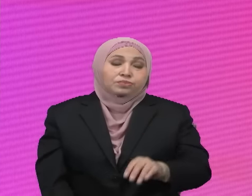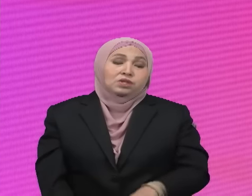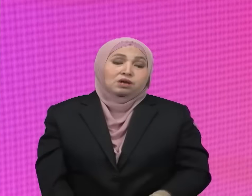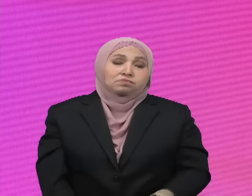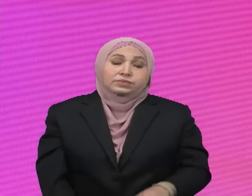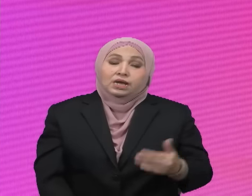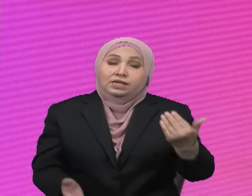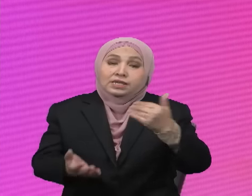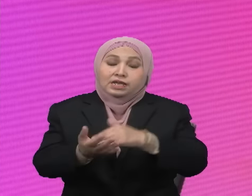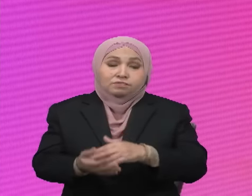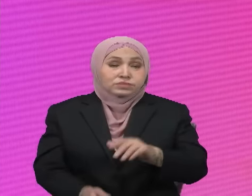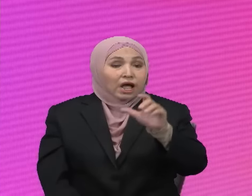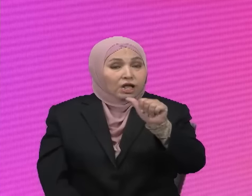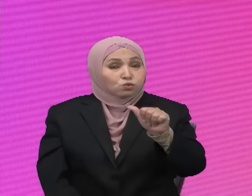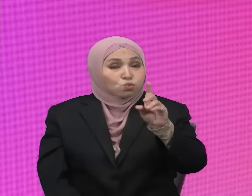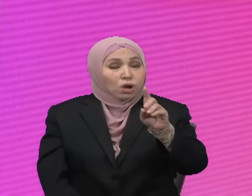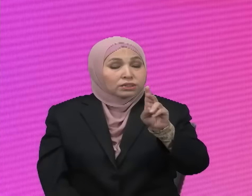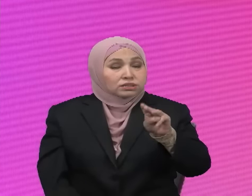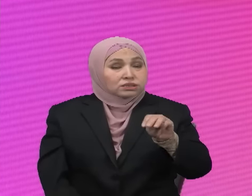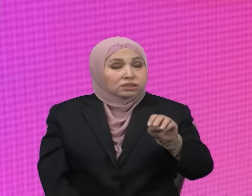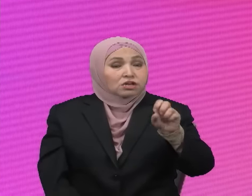Aduwansyayatid. Sekali lagi.